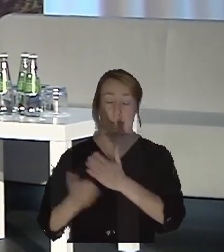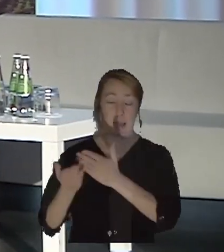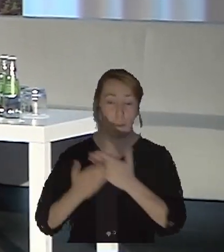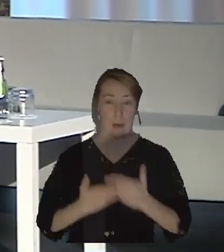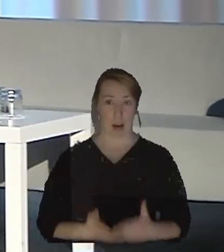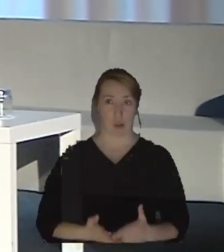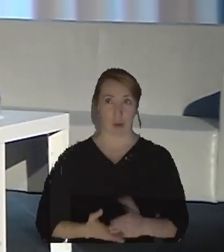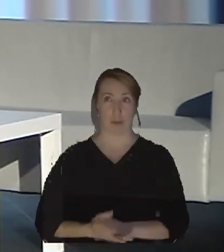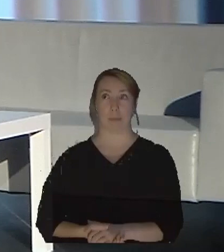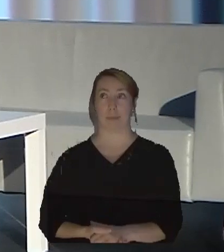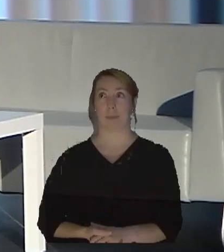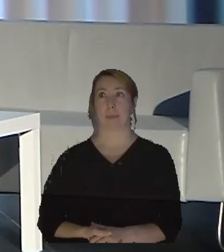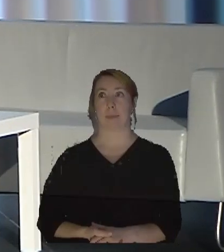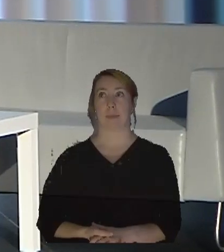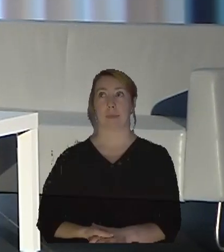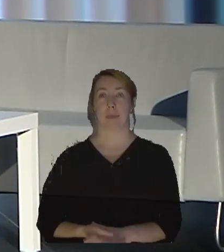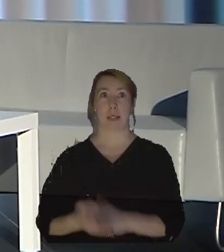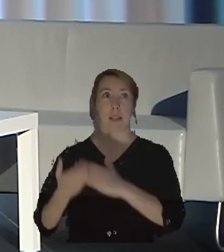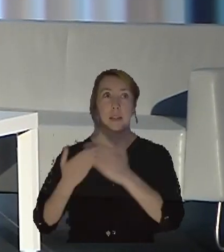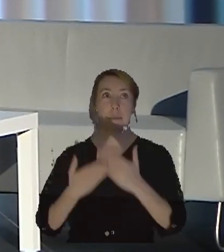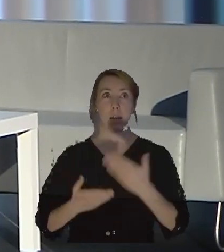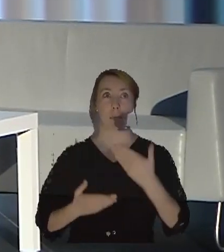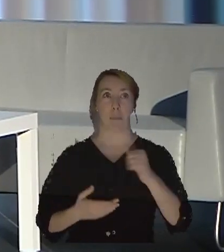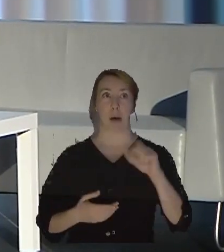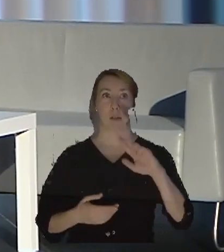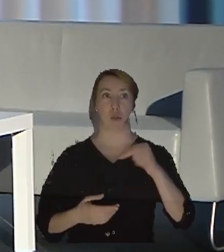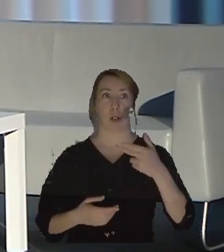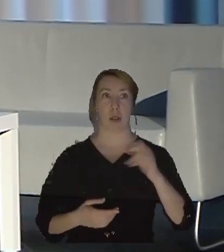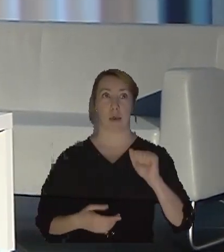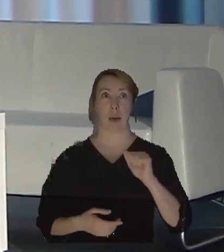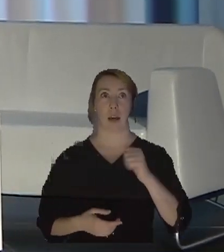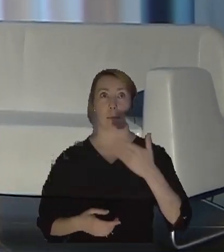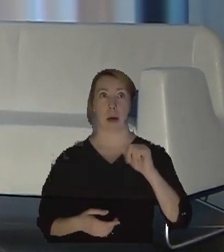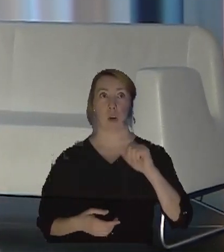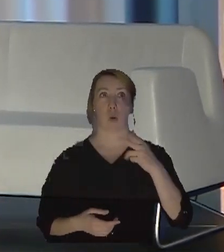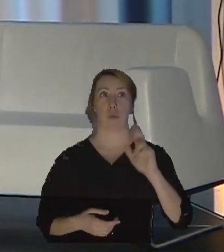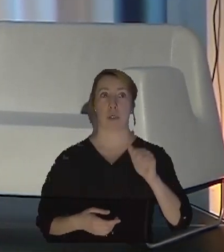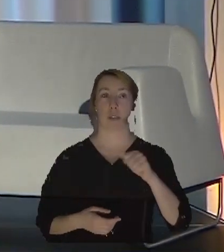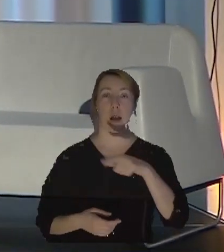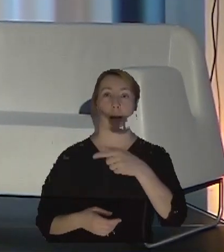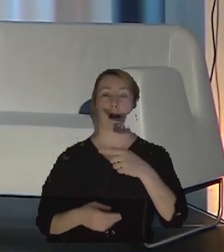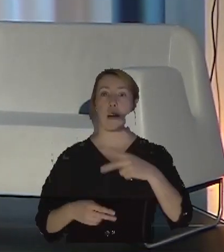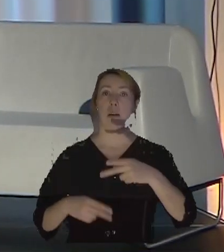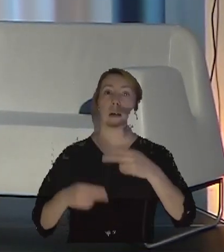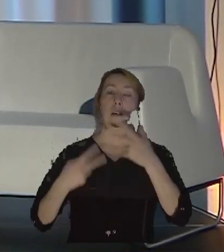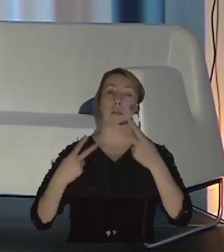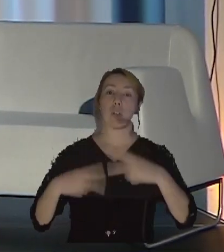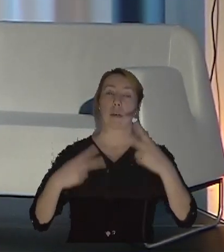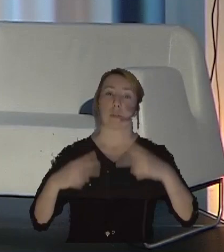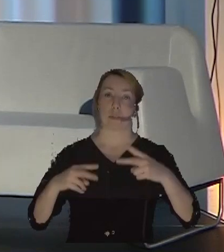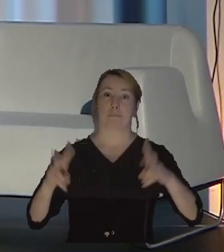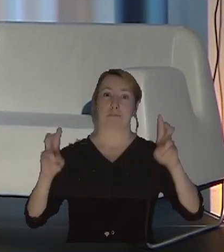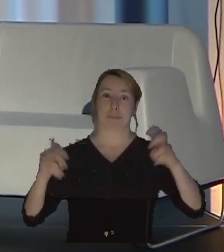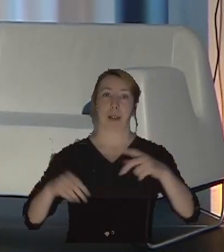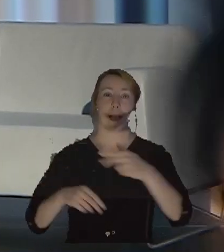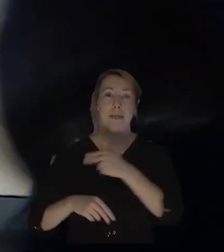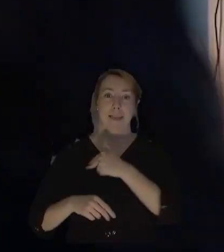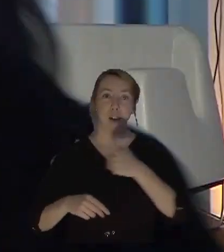i zapraszamy na scenę Marzenę Markowską, redaktor naczelną waszej turystyki. Wielkie